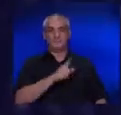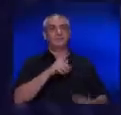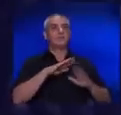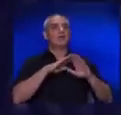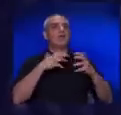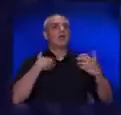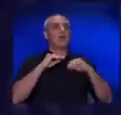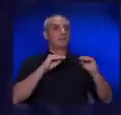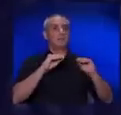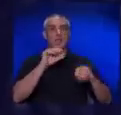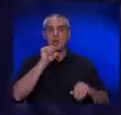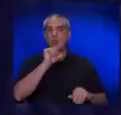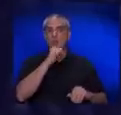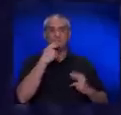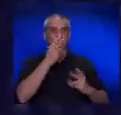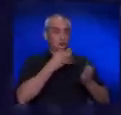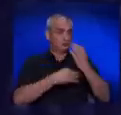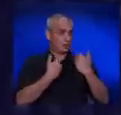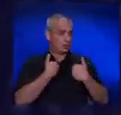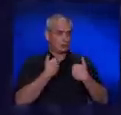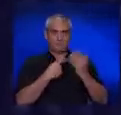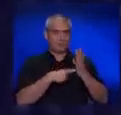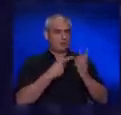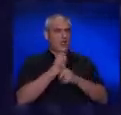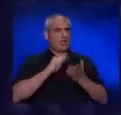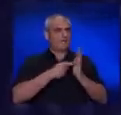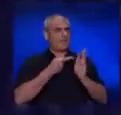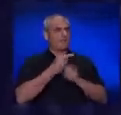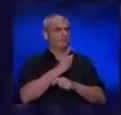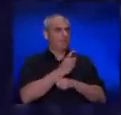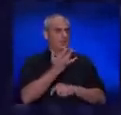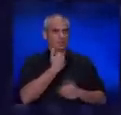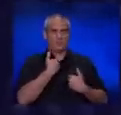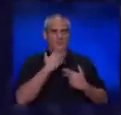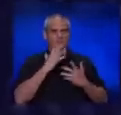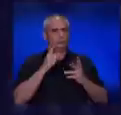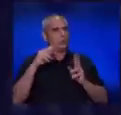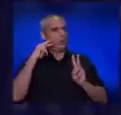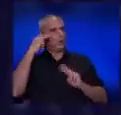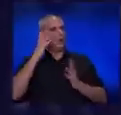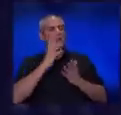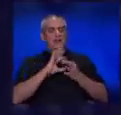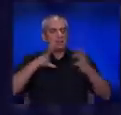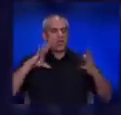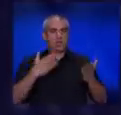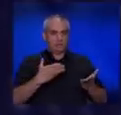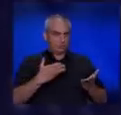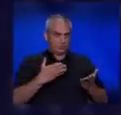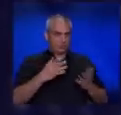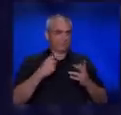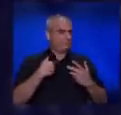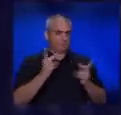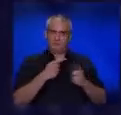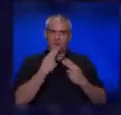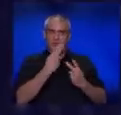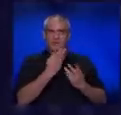אופיר מסר בתגובה, השאלות שהפניתם אליי מלמדות על כוונתכם לפרסם טענות כלפיי באופן מגמתי תוך הוצאת דברים מהקשרם. תקצר היריעה